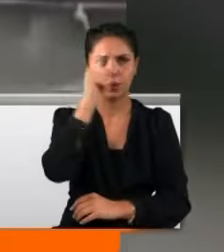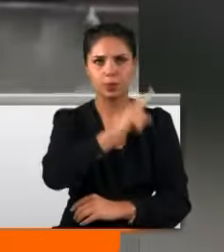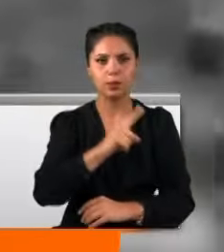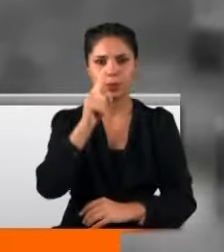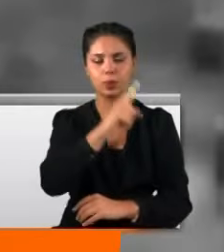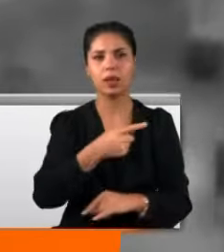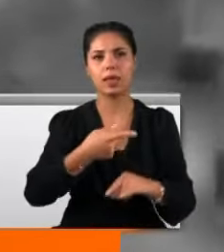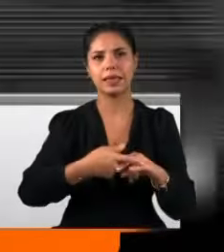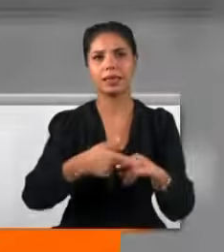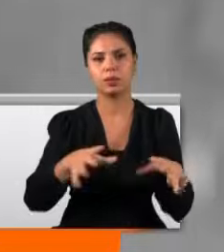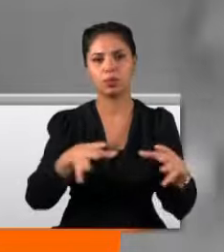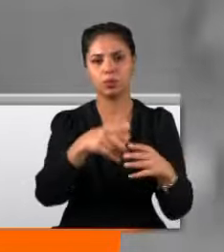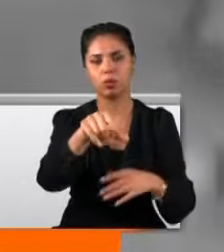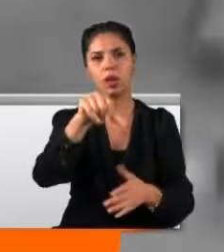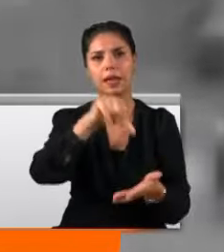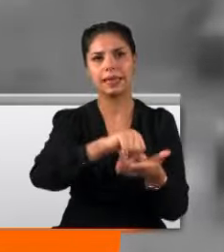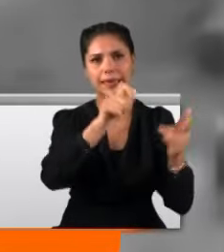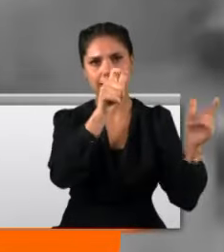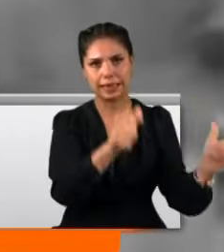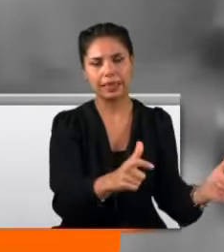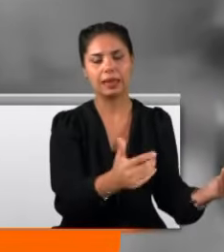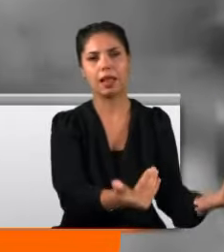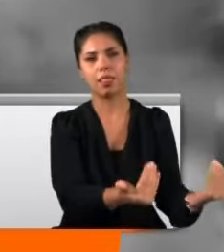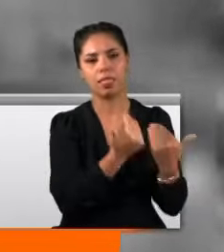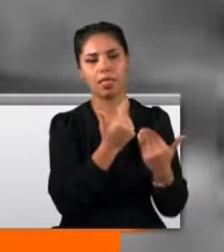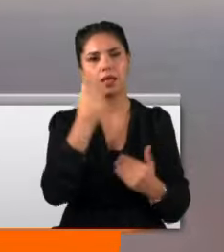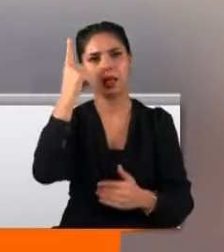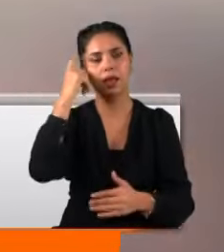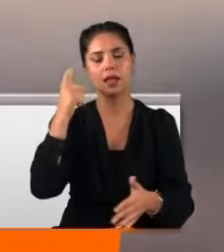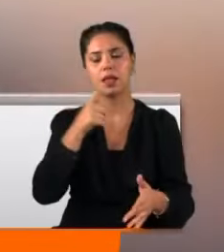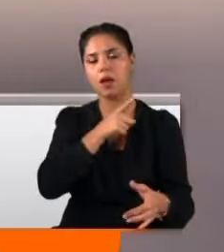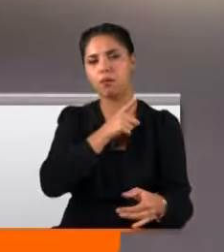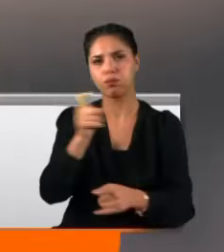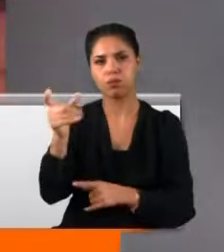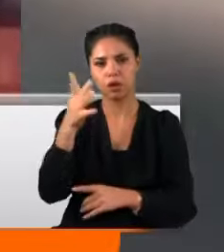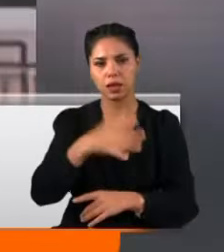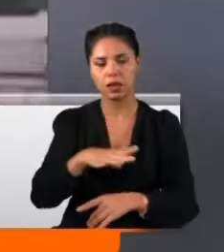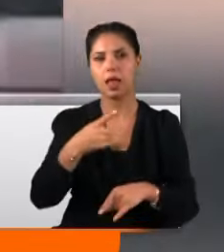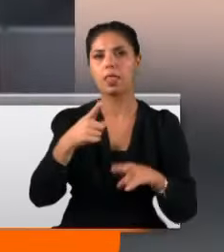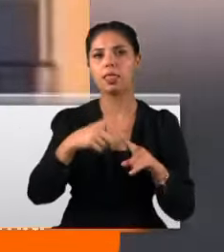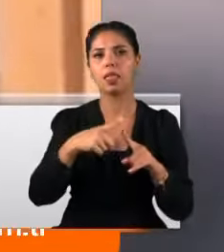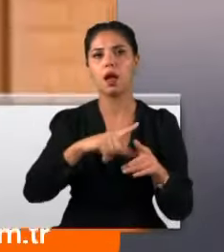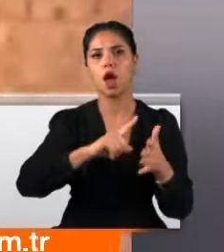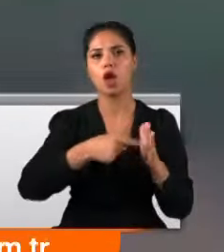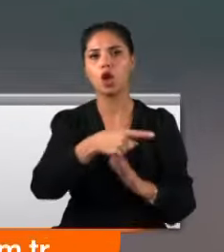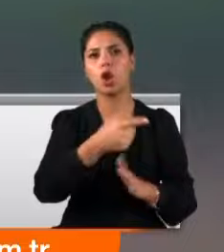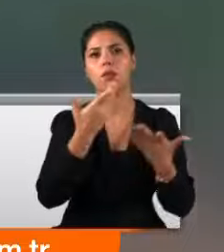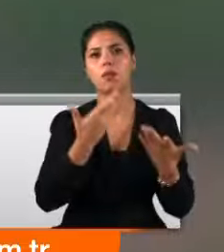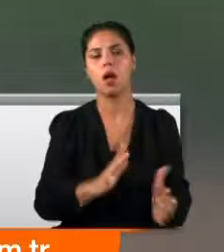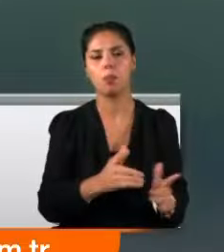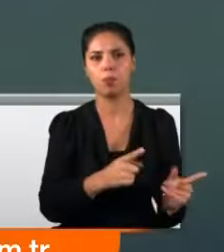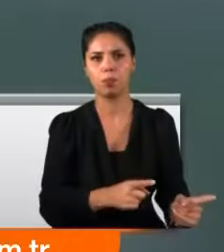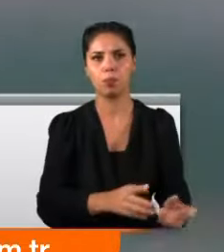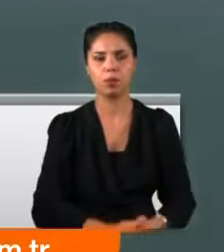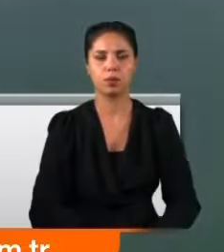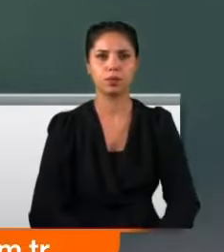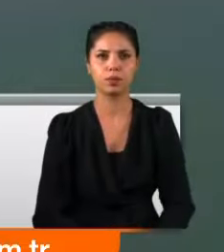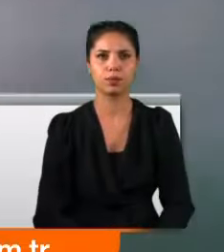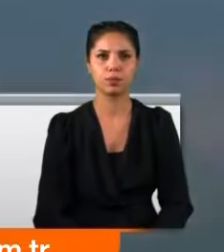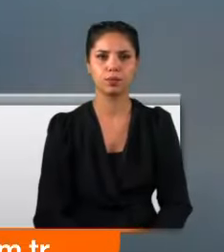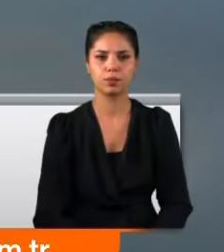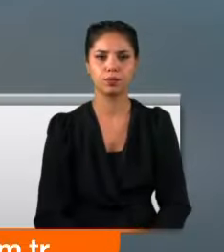Hizbullah İran'dan devreye girmesini ve İsrail'i vurmasını istedi ancak Tahran yönetimi bu talebi geri çevirdi.